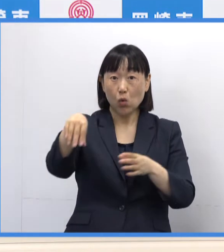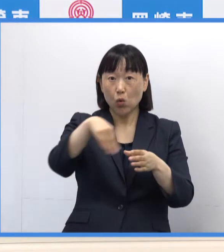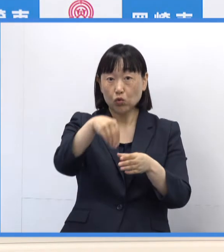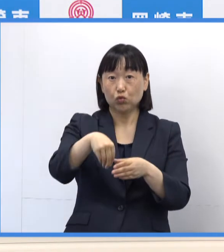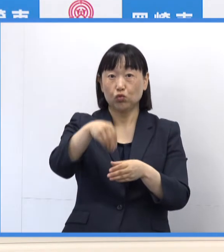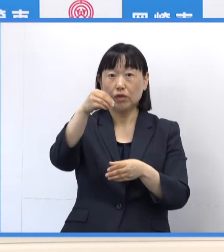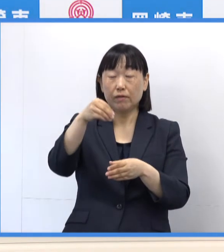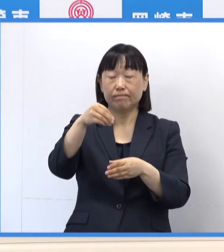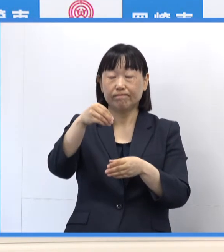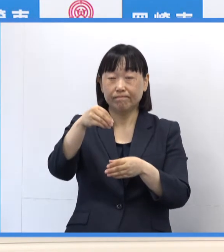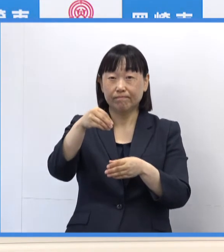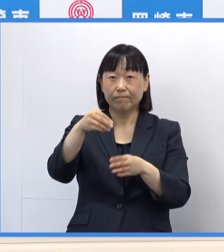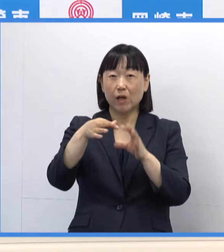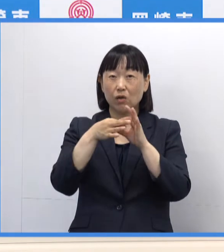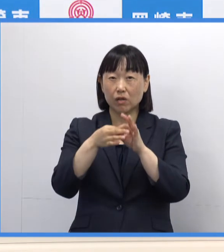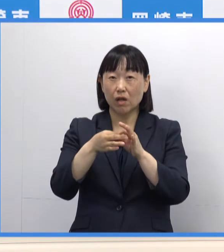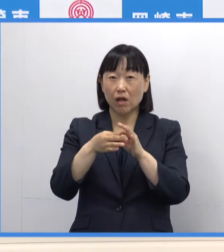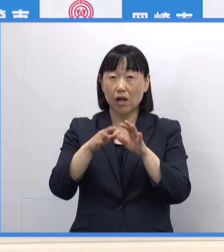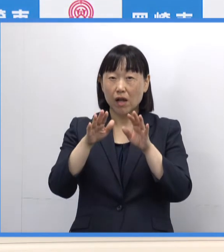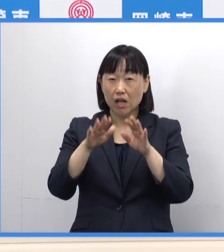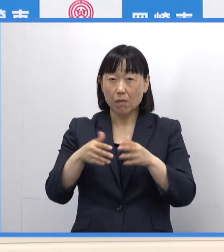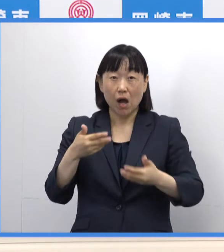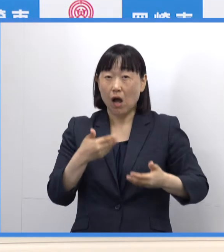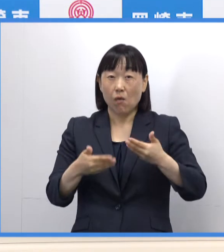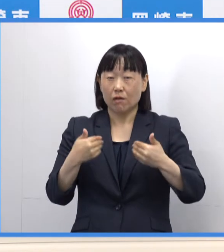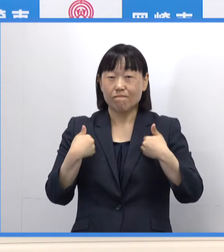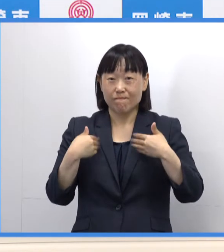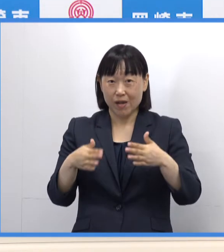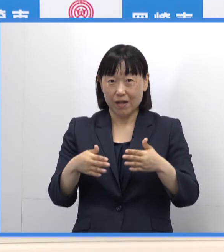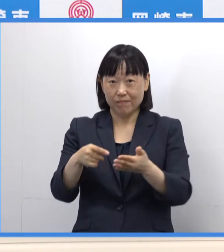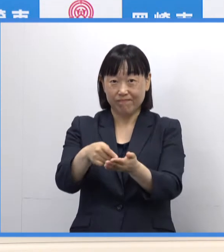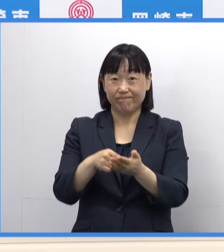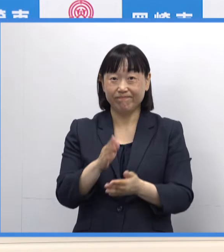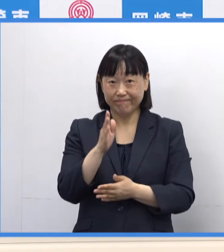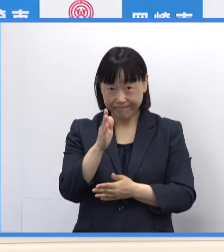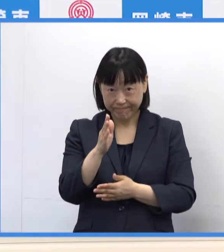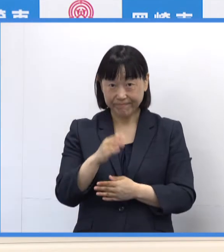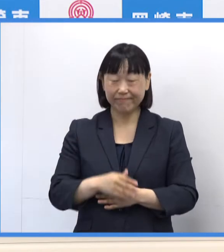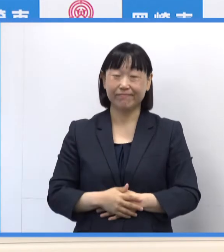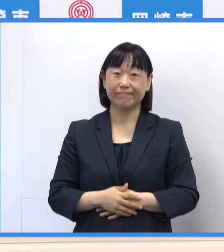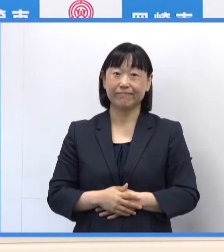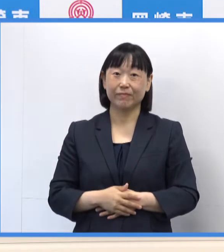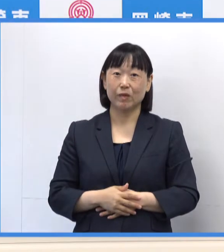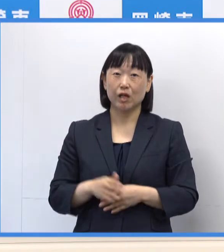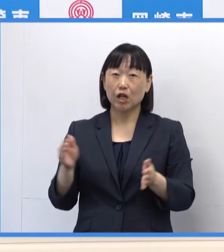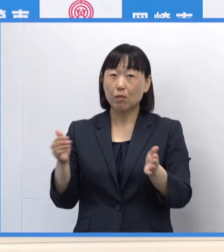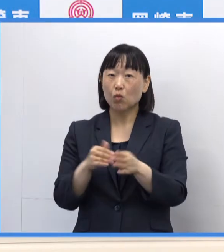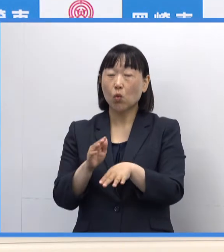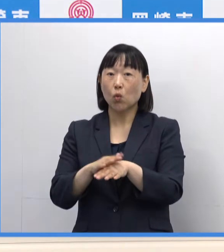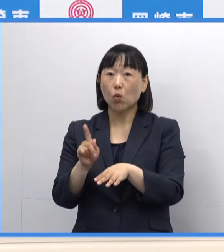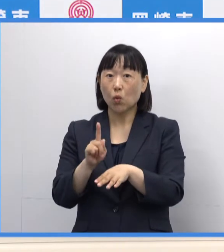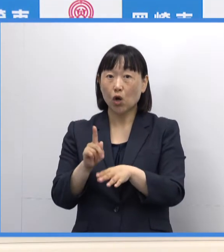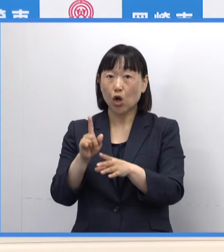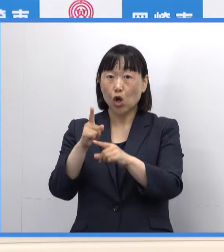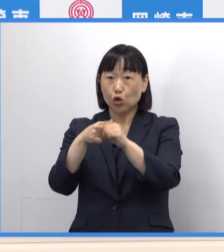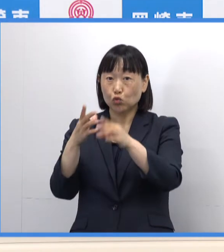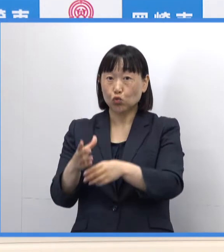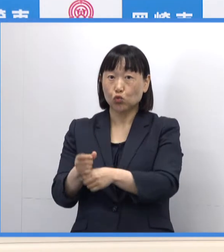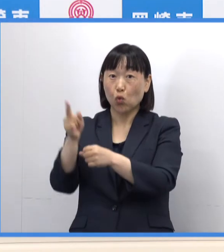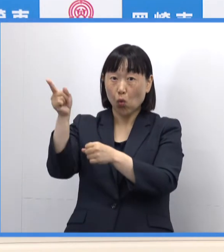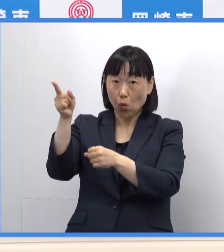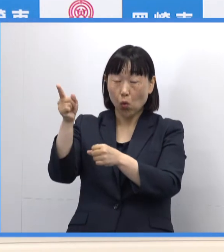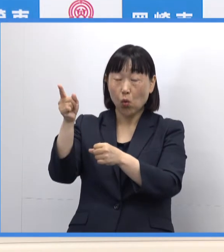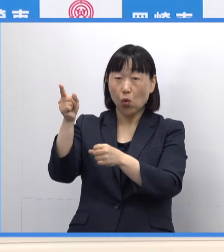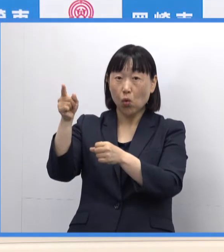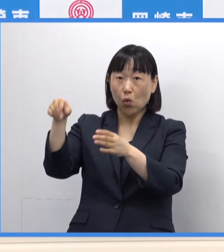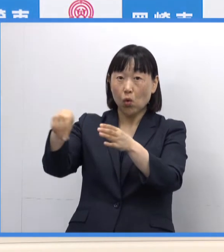行いますので、慌てずにお申し込みいただければと思います。なお、従来の中央総合公園での抽